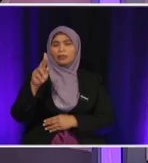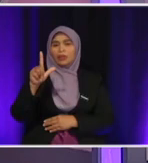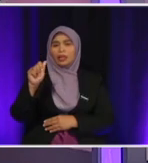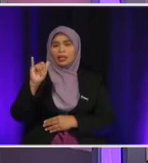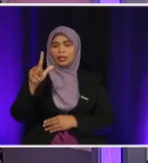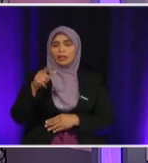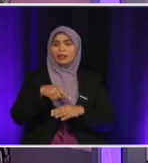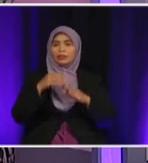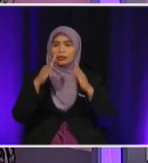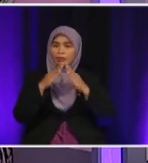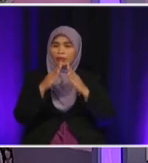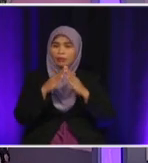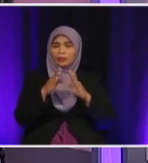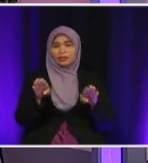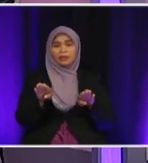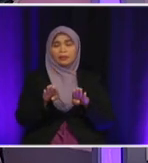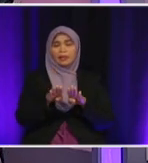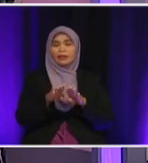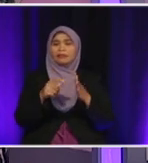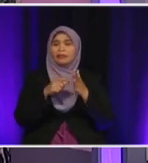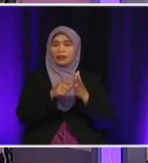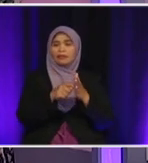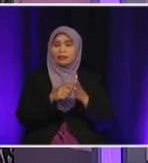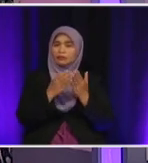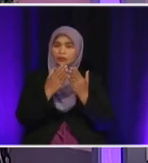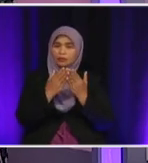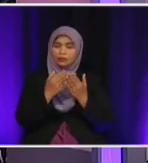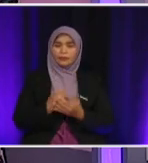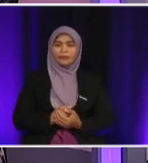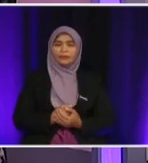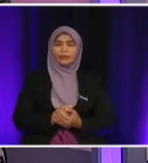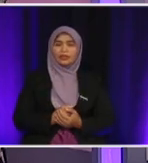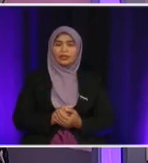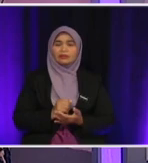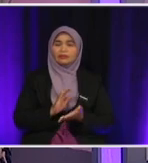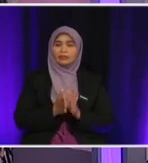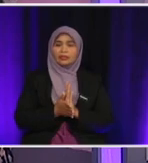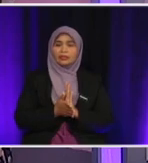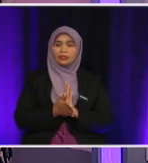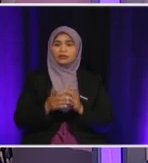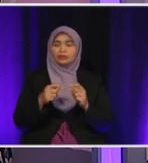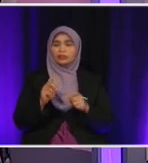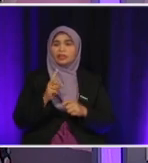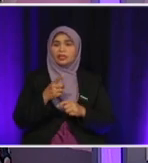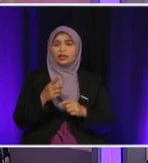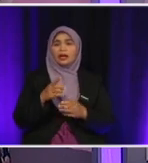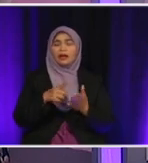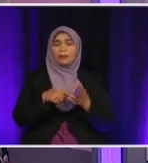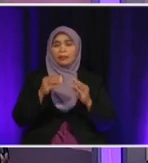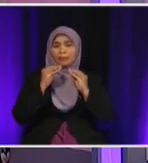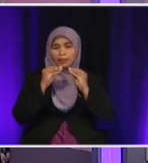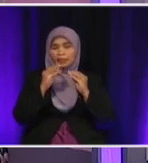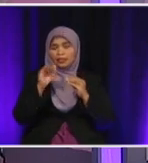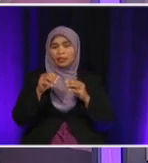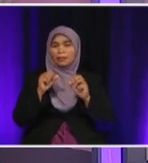Baiklah Coba kita tanyakan sahabat-sahabat atau rakan-rekan kita di studio Apakah tibar ataupun pengajaran yang